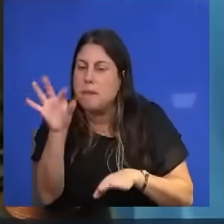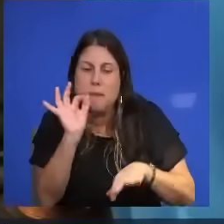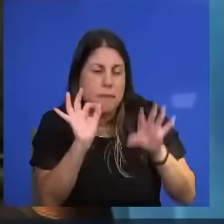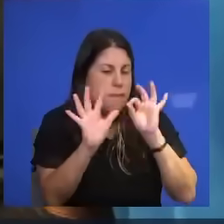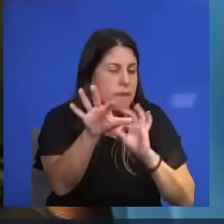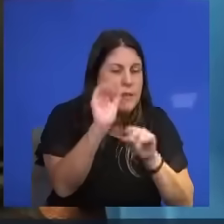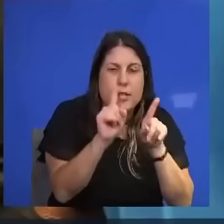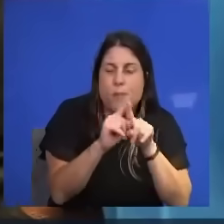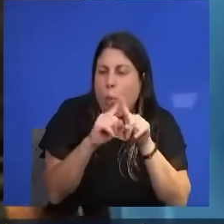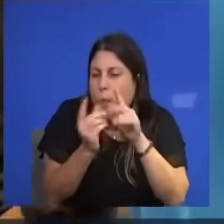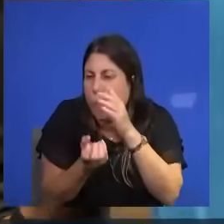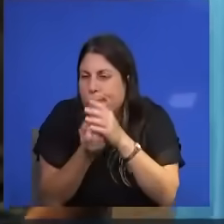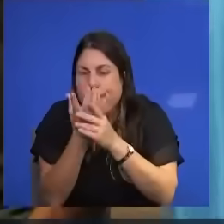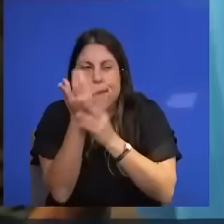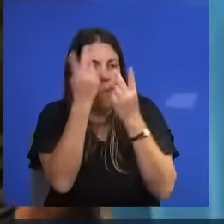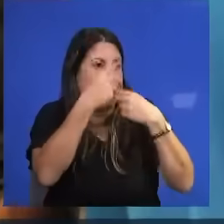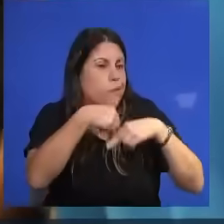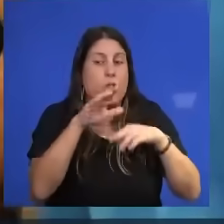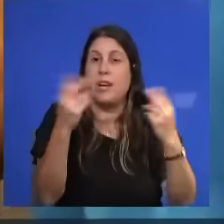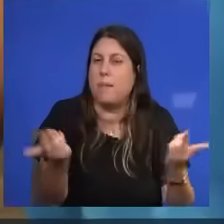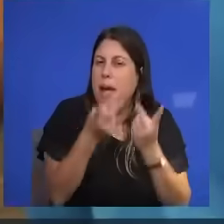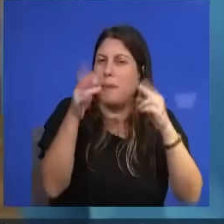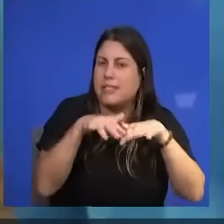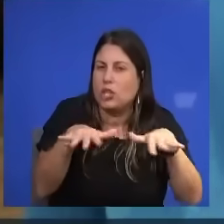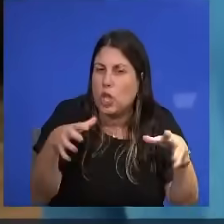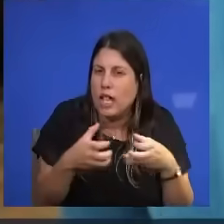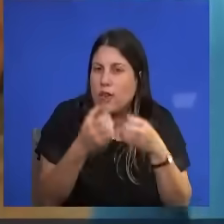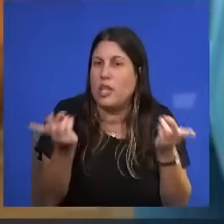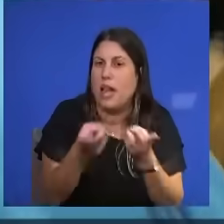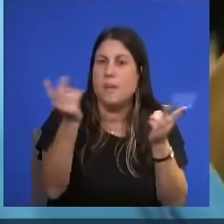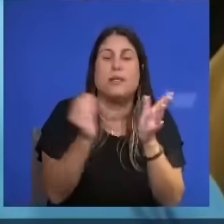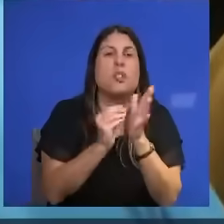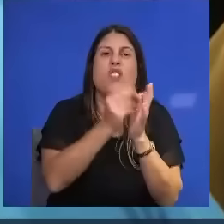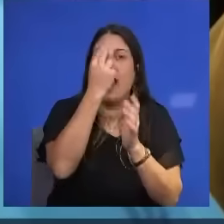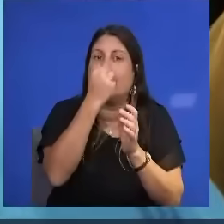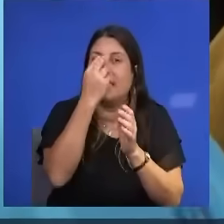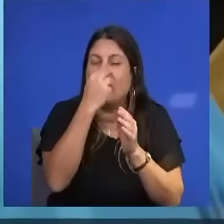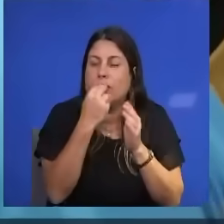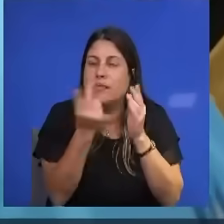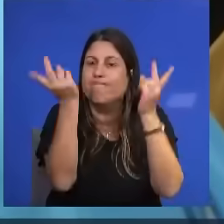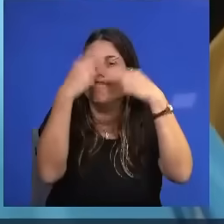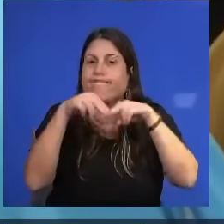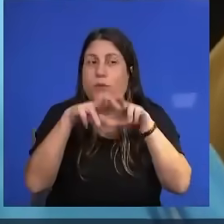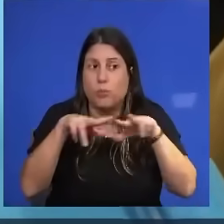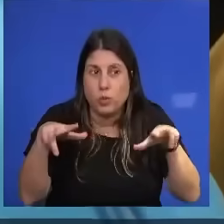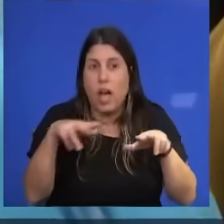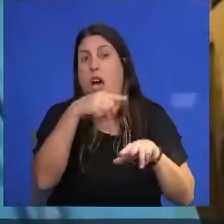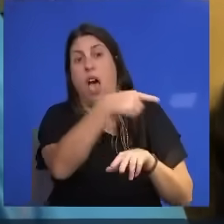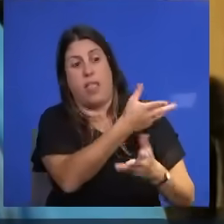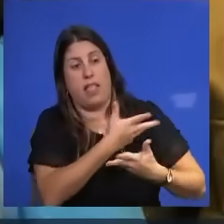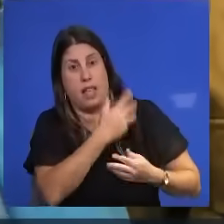ולחפש ברשתות החברתיות ולחפש בכל זה כדי לנסות לבנות תמונה. אז אתה תיתן לי מידע ויכול להיות שבכלל